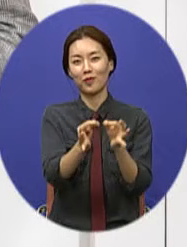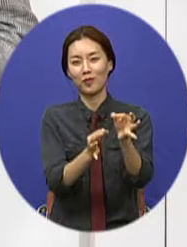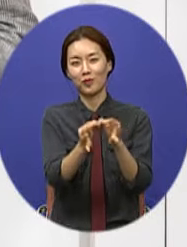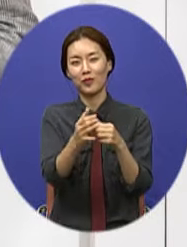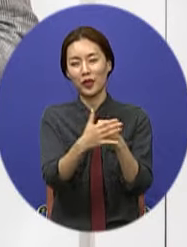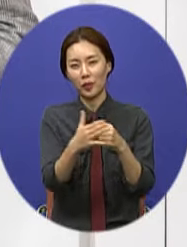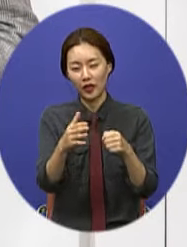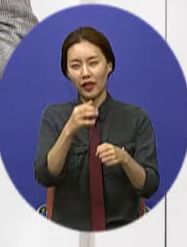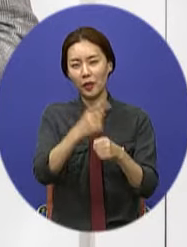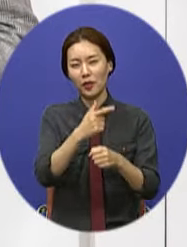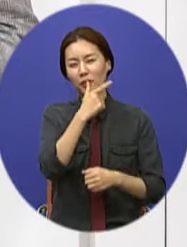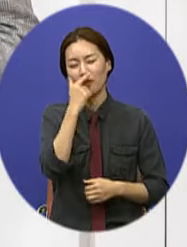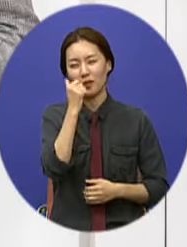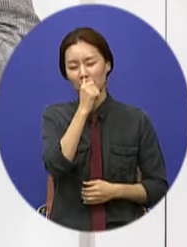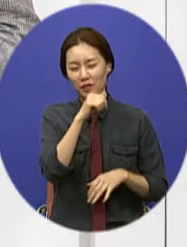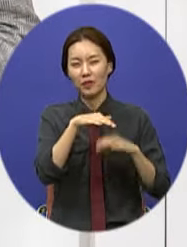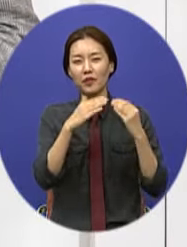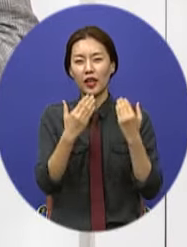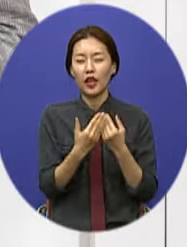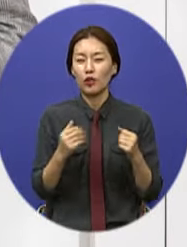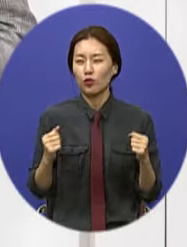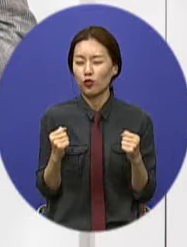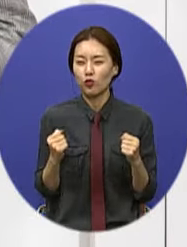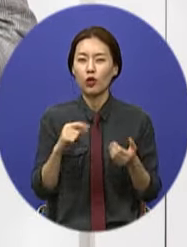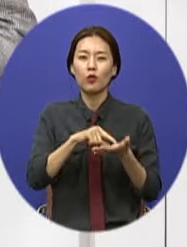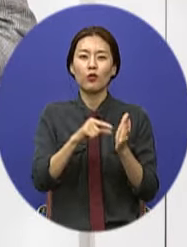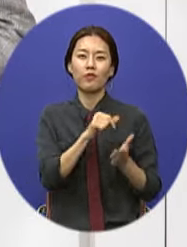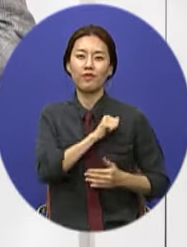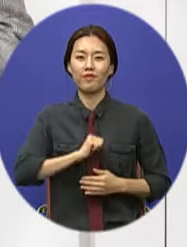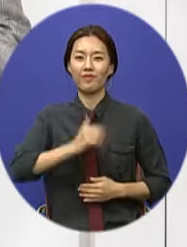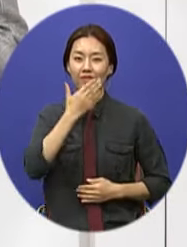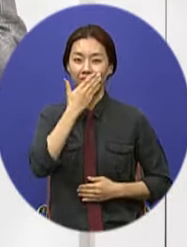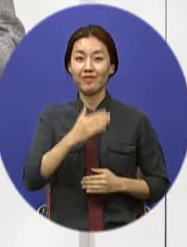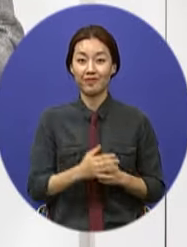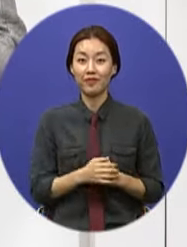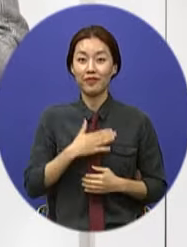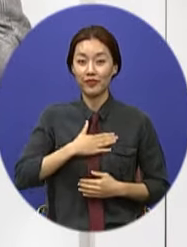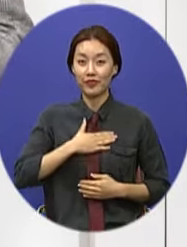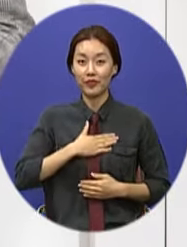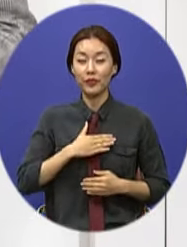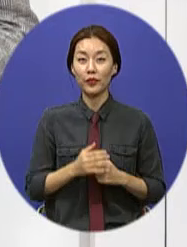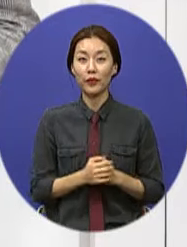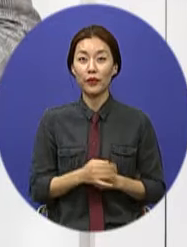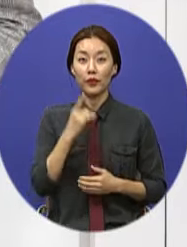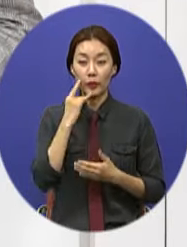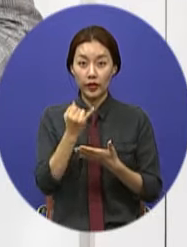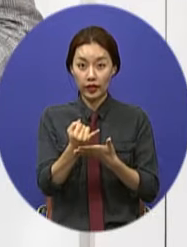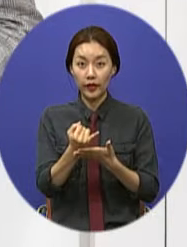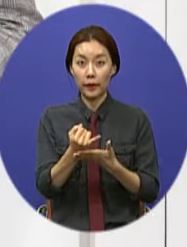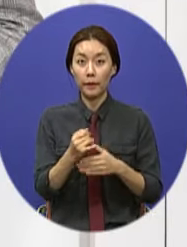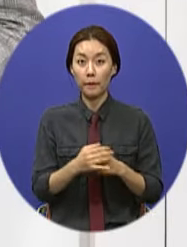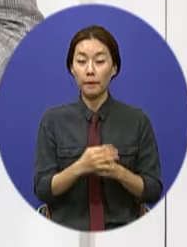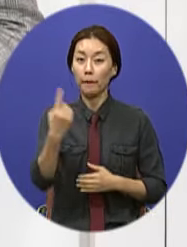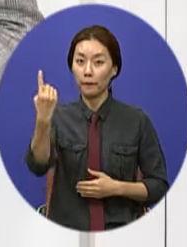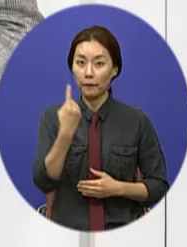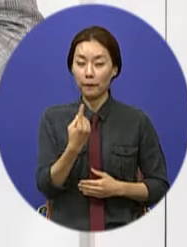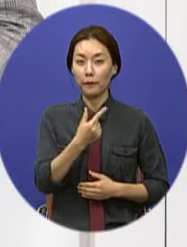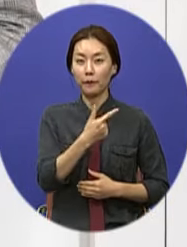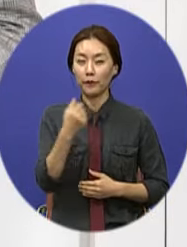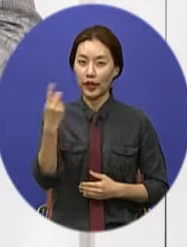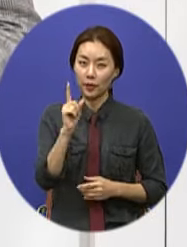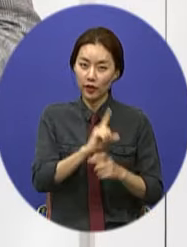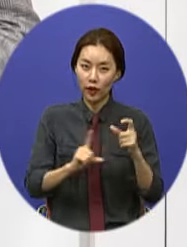도가 터서 추운 것도 그러게 달인이시죠, 뭐 달인. 예. 네. 알겠습니다. 예. 자 어머니 이렇게 예. 와주셔서 다시